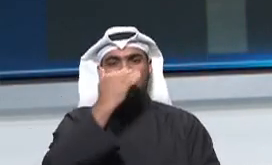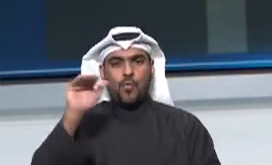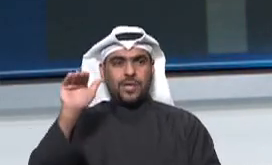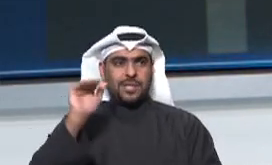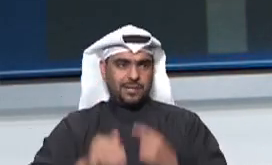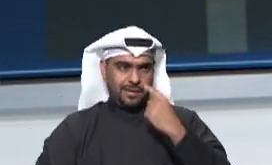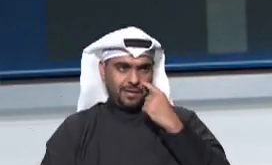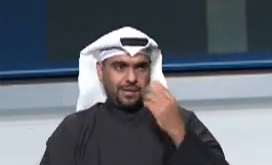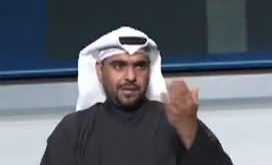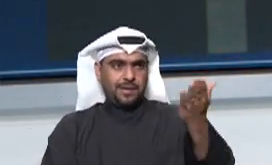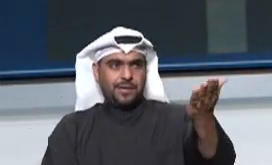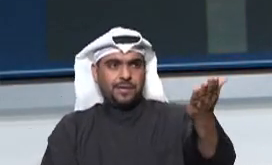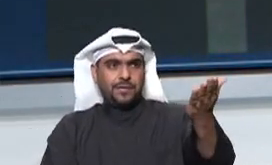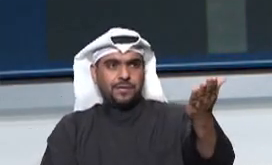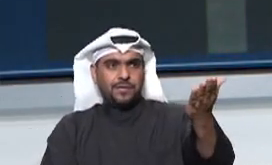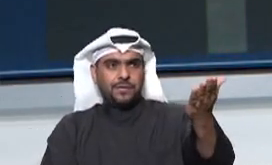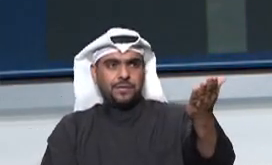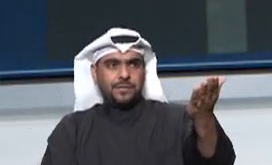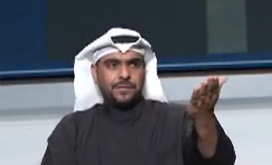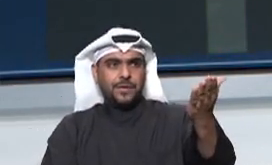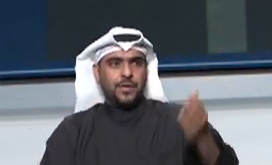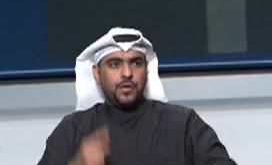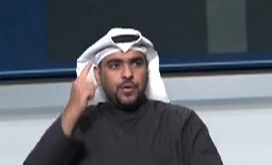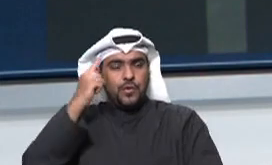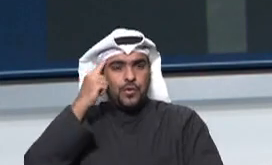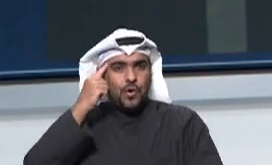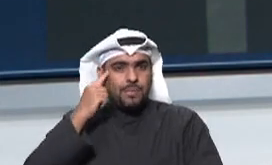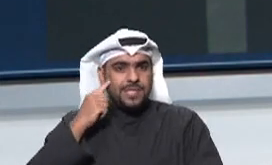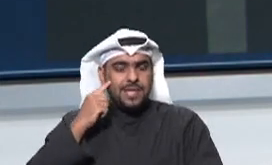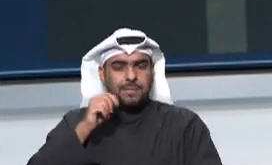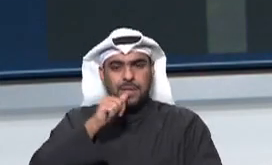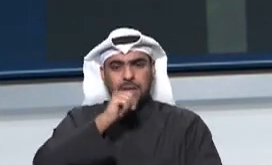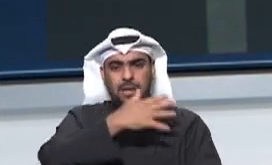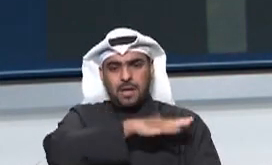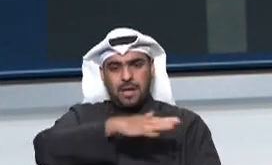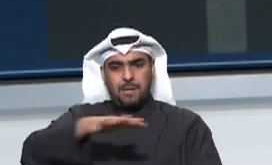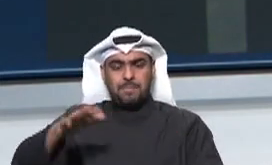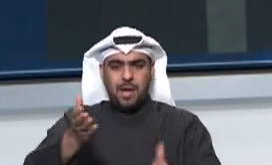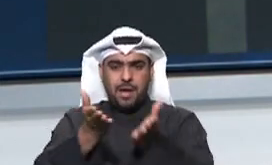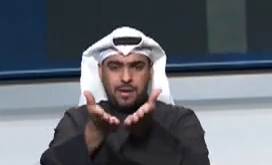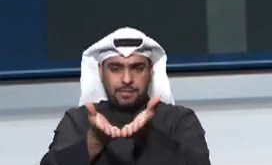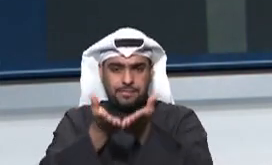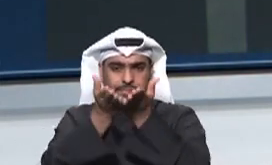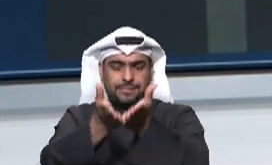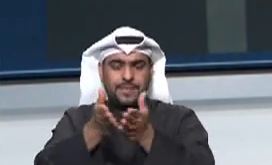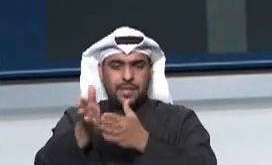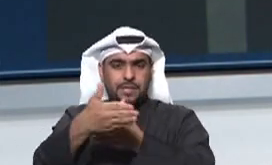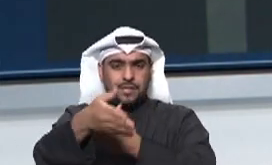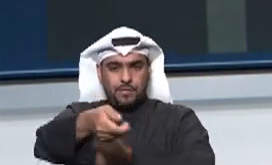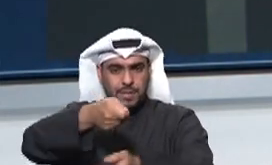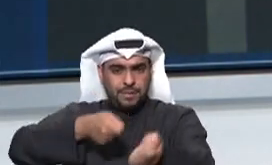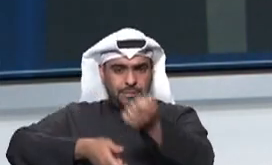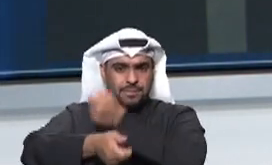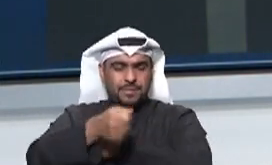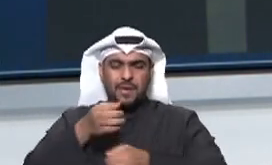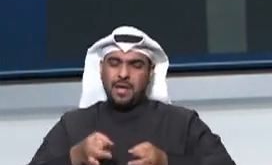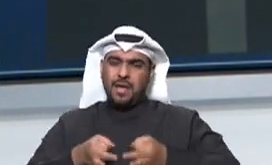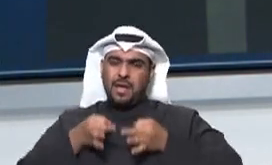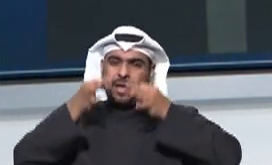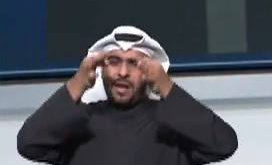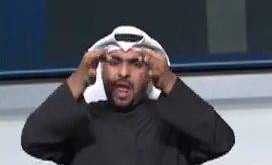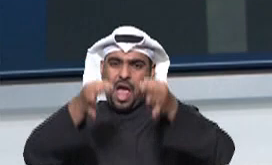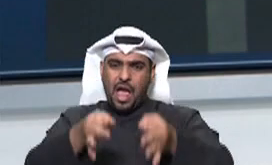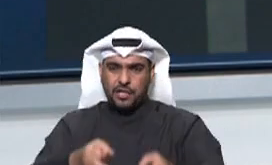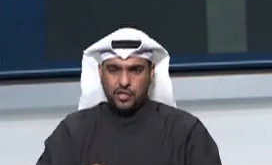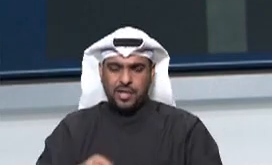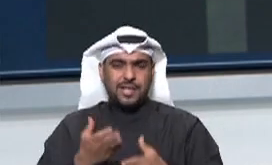نشاط بحري، ارتفاع الأمواج يصل إلى 5.6 قدم وراح يكون مزعج للحداقة، ويستمر هذا الارتفاع في الأمواج حتى يوم الأحد، مع نشاط